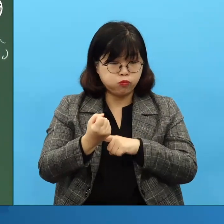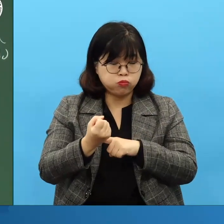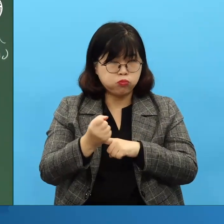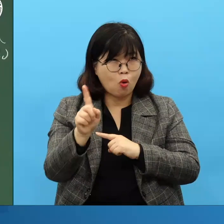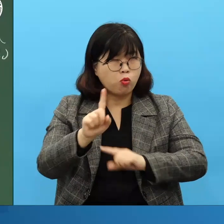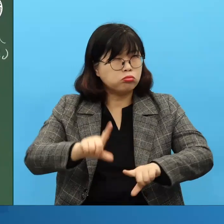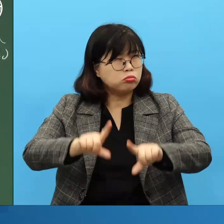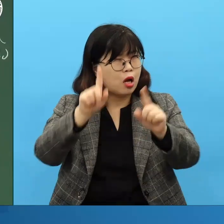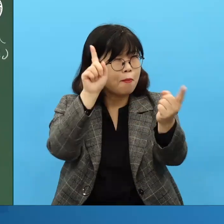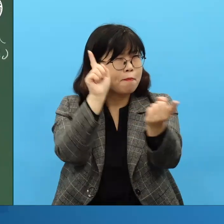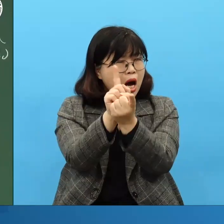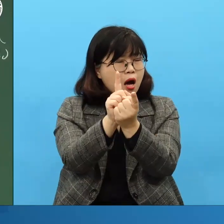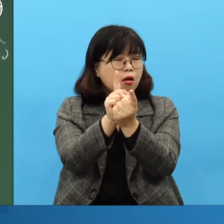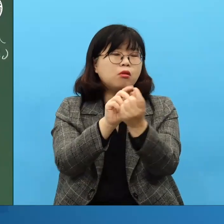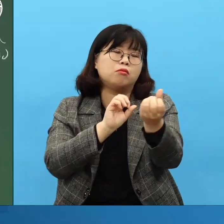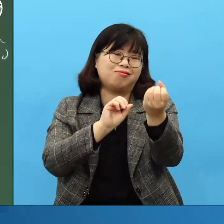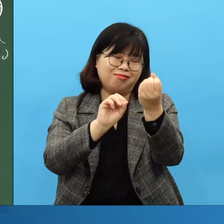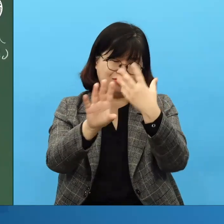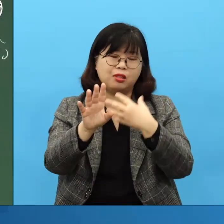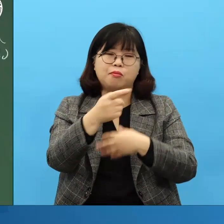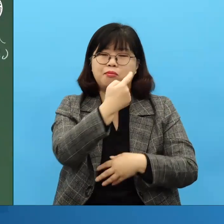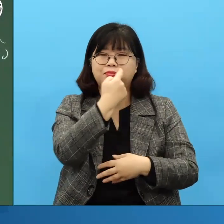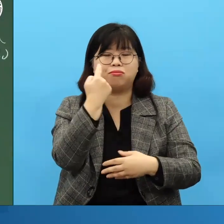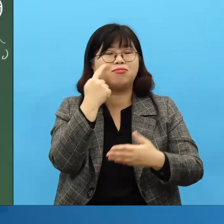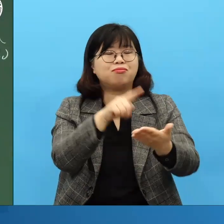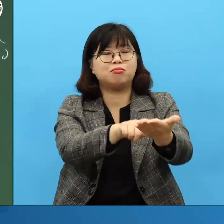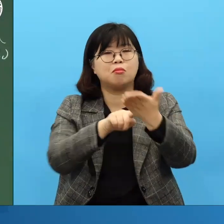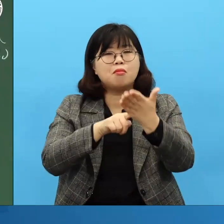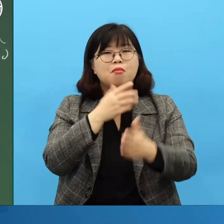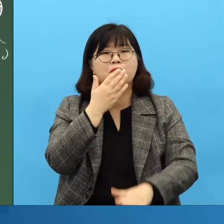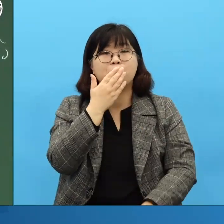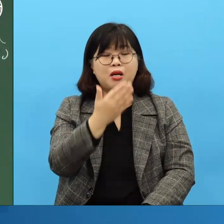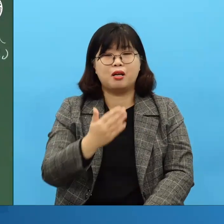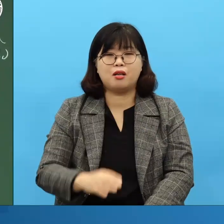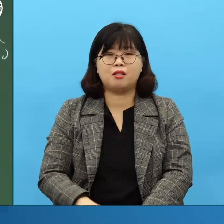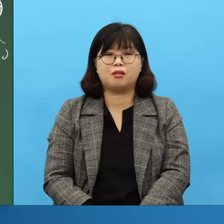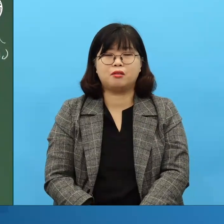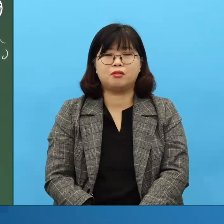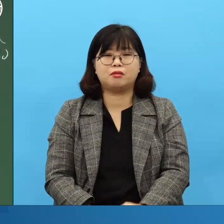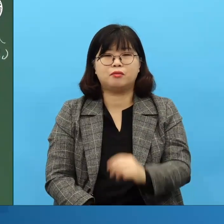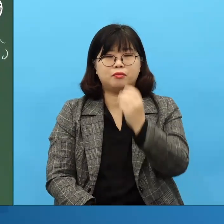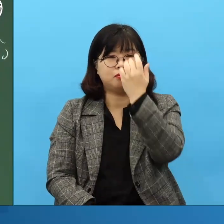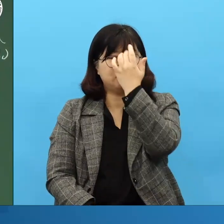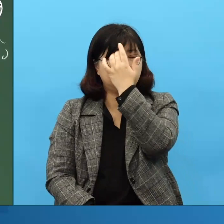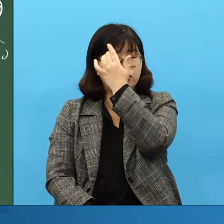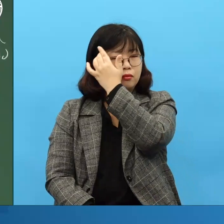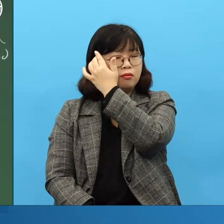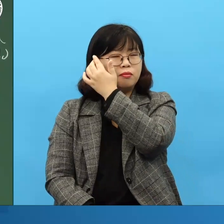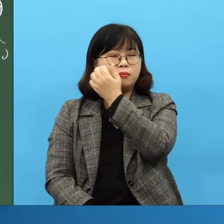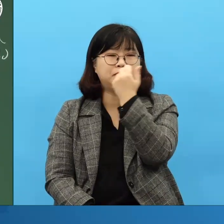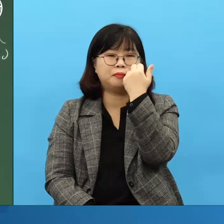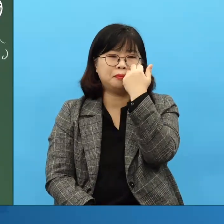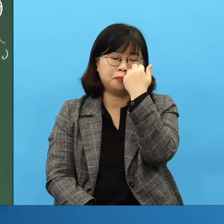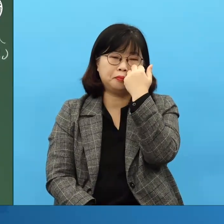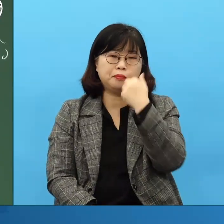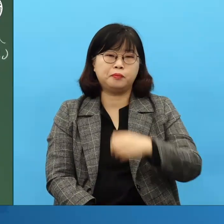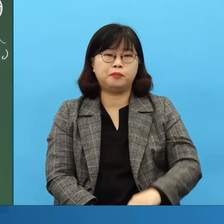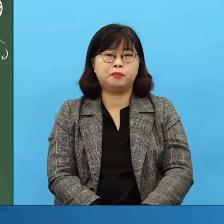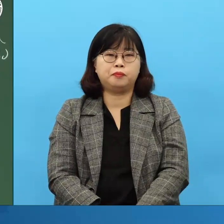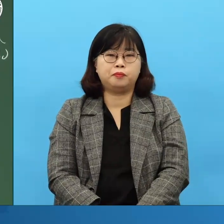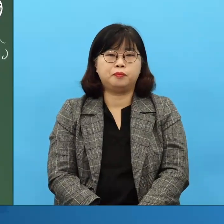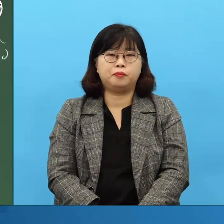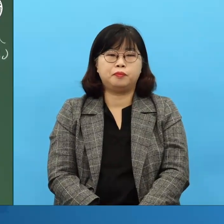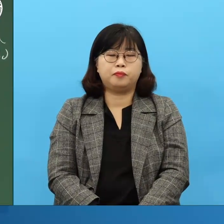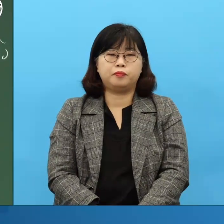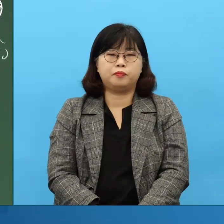영적인 암처럼 되어버려요. There are some people who cling to their scars, but that becomes like a spiritual cancer. 그래서 혹시 나는 뭐 이렇게 잘할 때